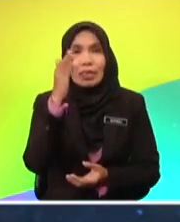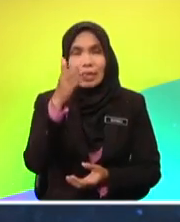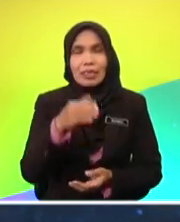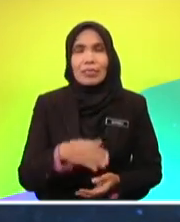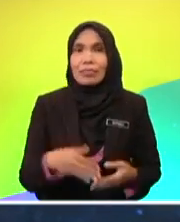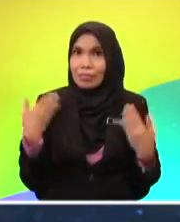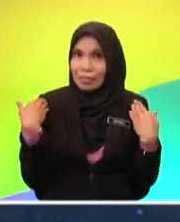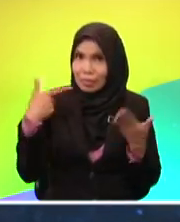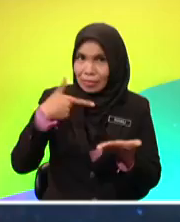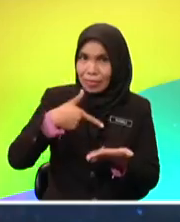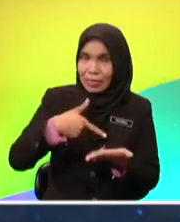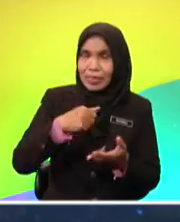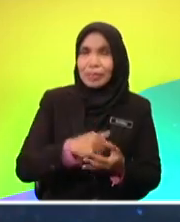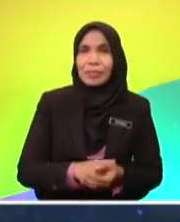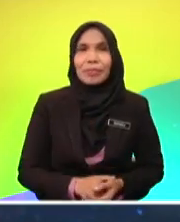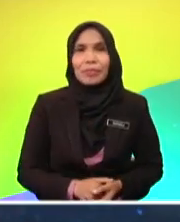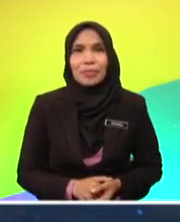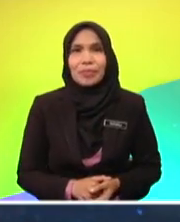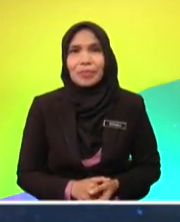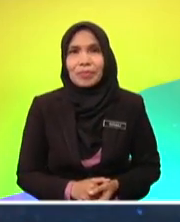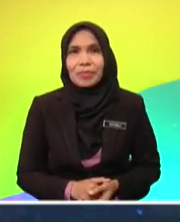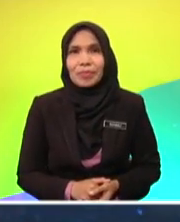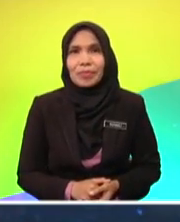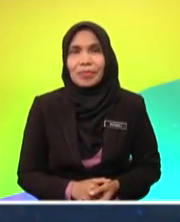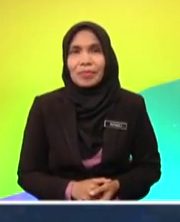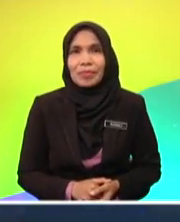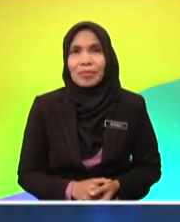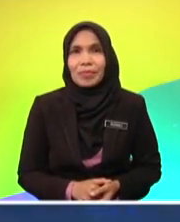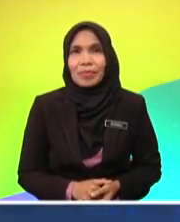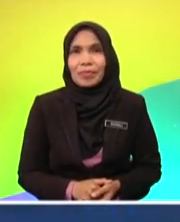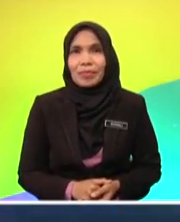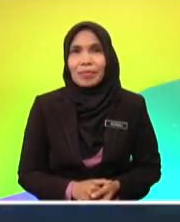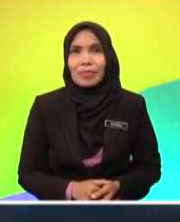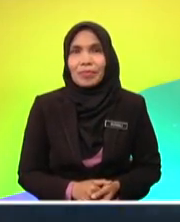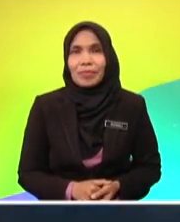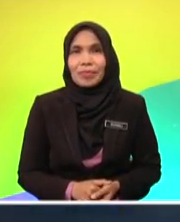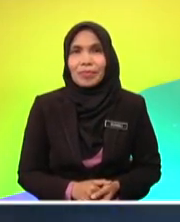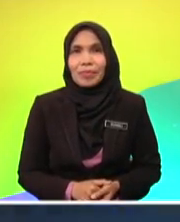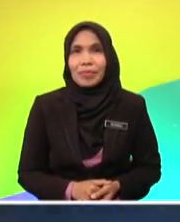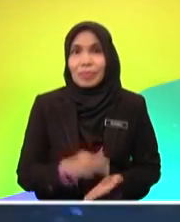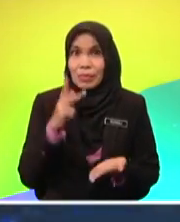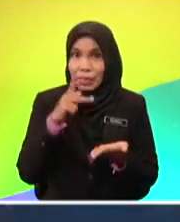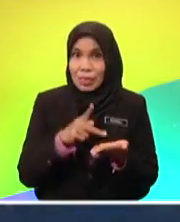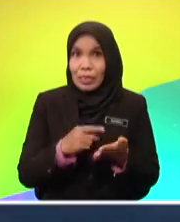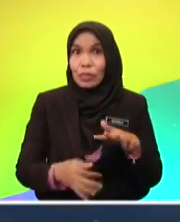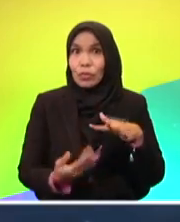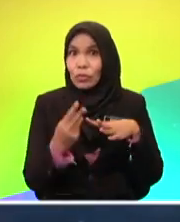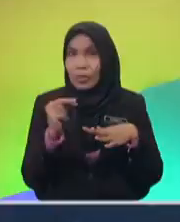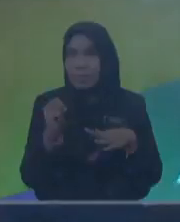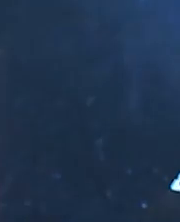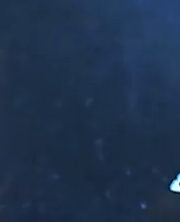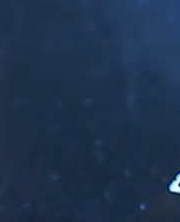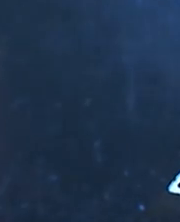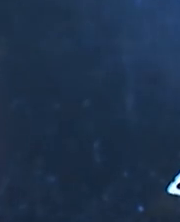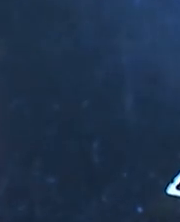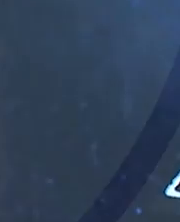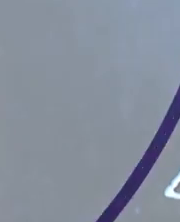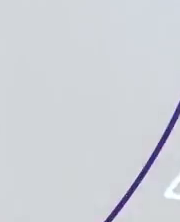ini. Dan pastinya kita nak mengenal tumbuh-tumbuhan di Didik TV KPM.